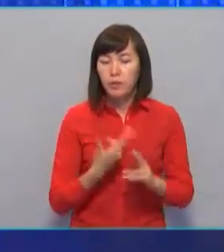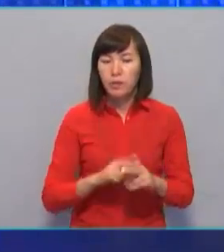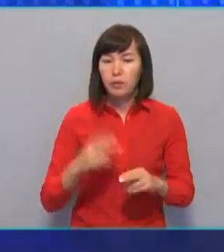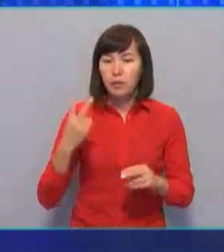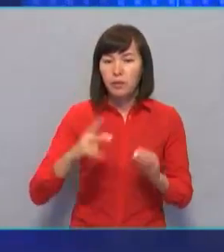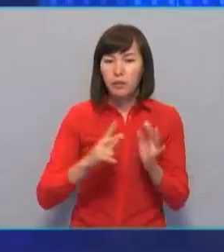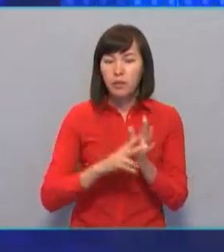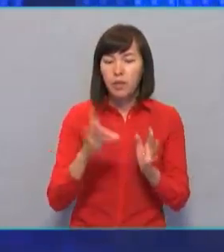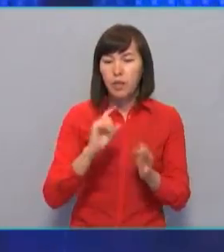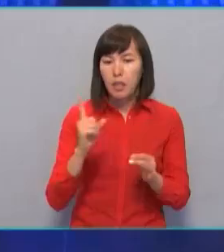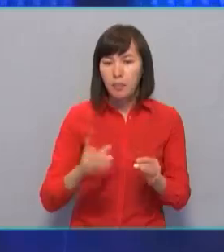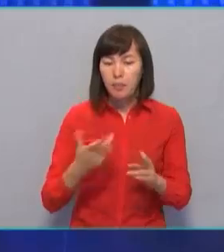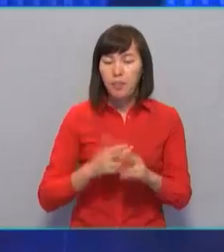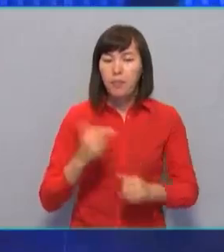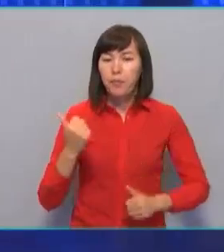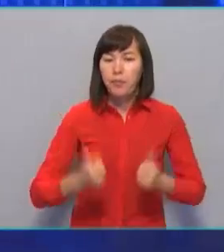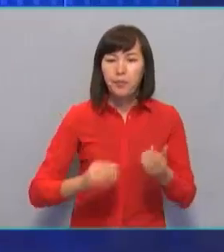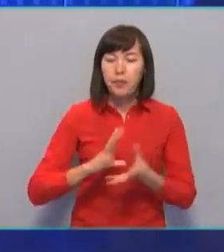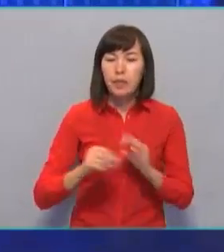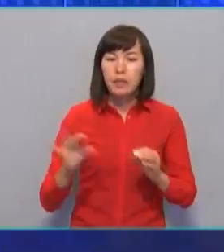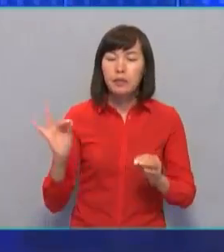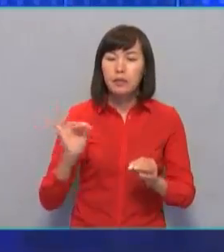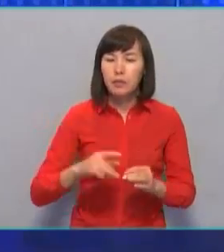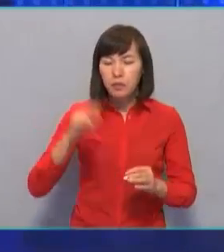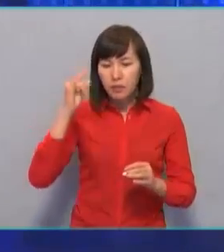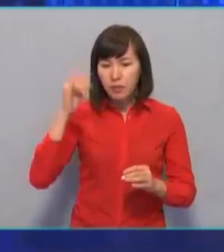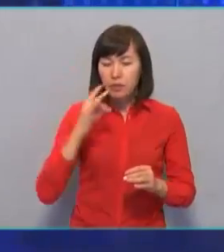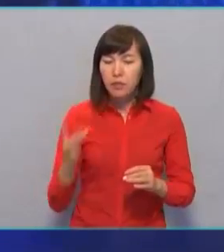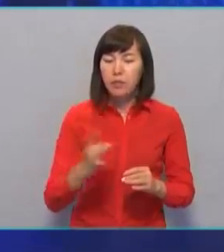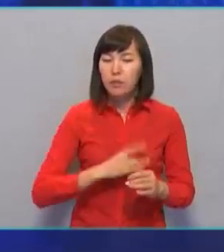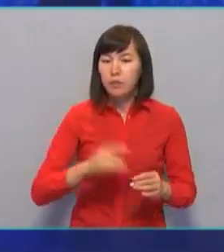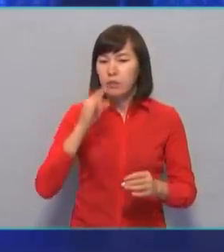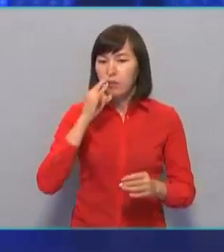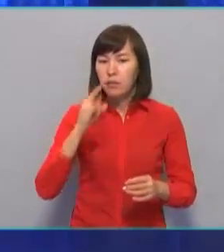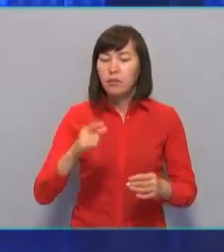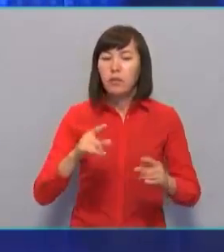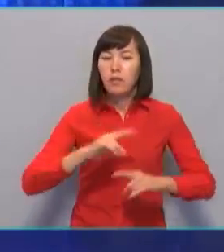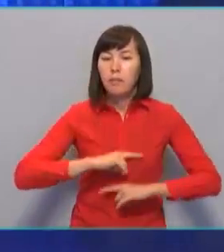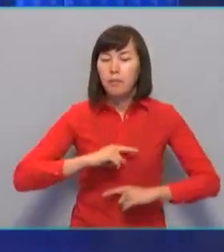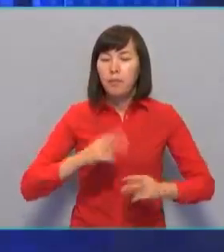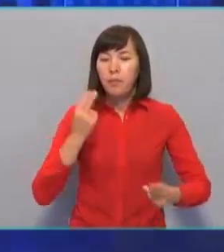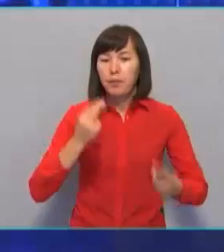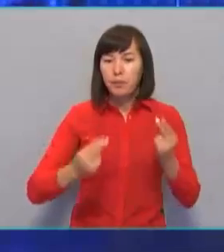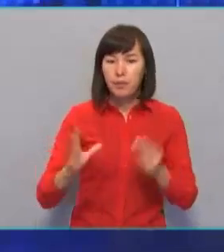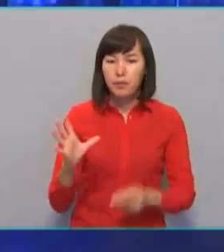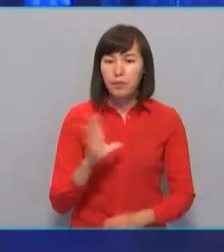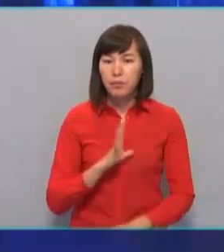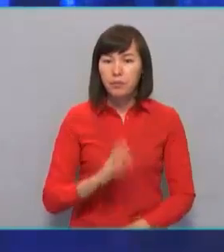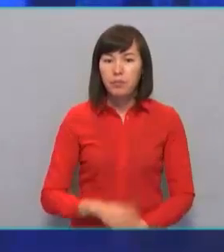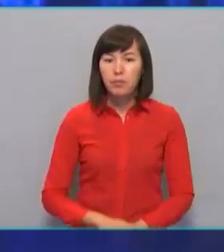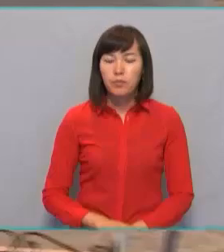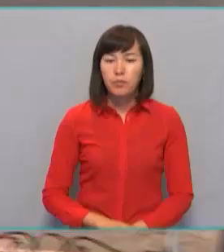Осымен 28-ші рет өтіп жатқан жарыстың аясында сонымен қатар Қазақстан Республикасы чемпионатының финалдық ойындары да өтуде.